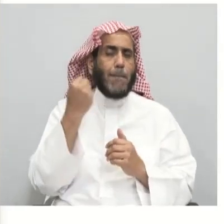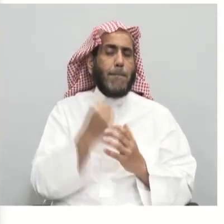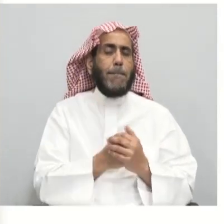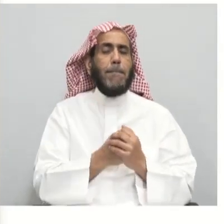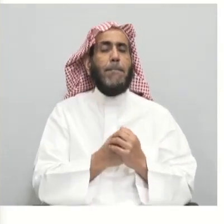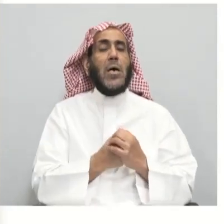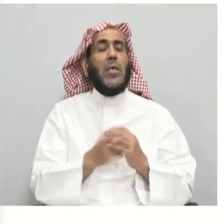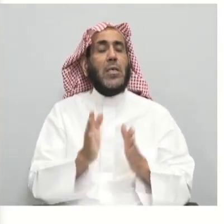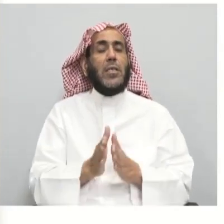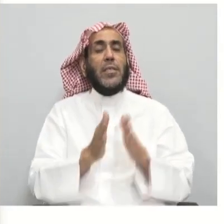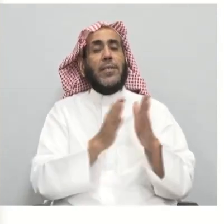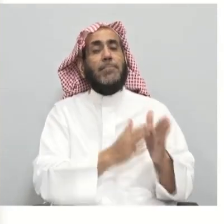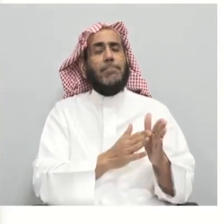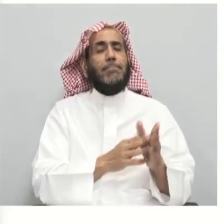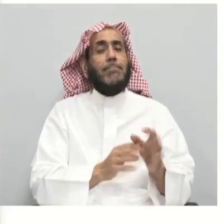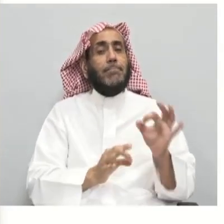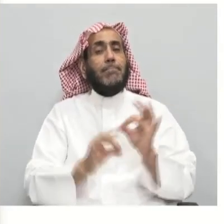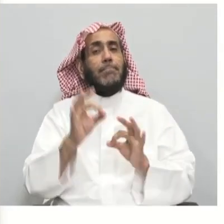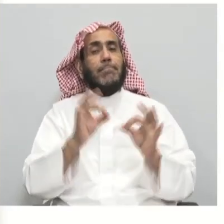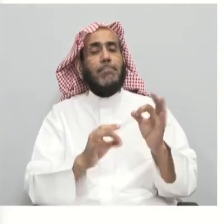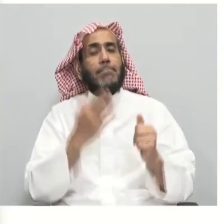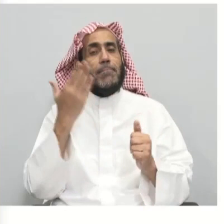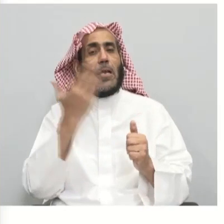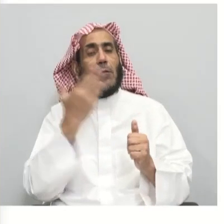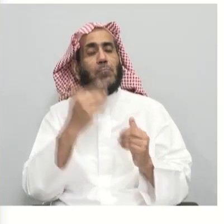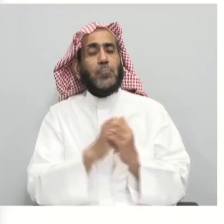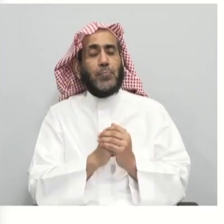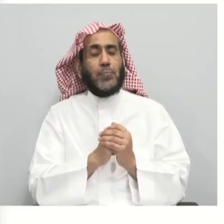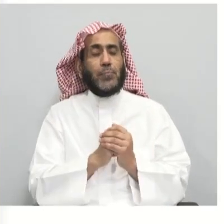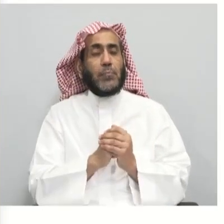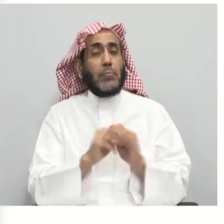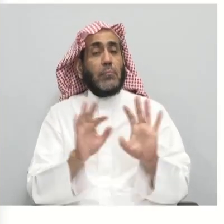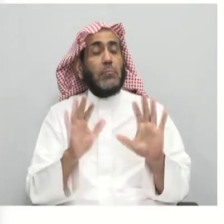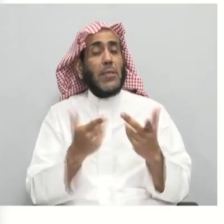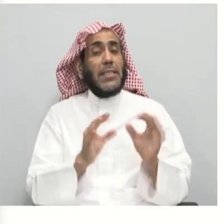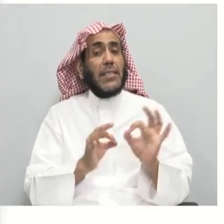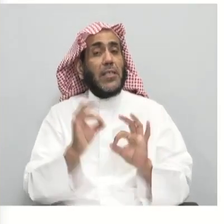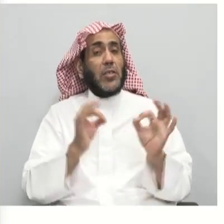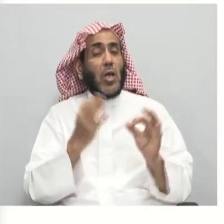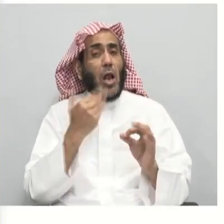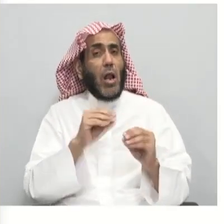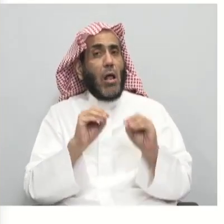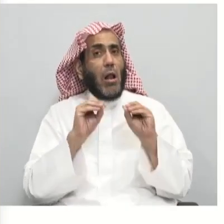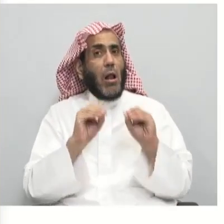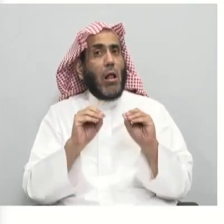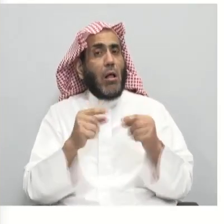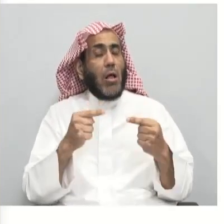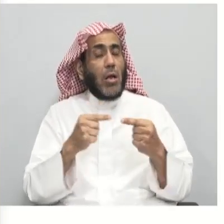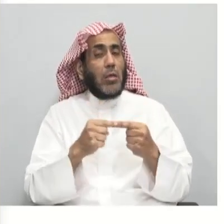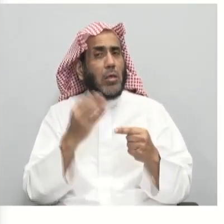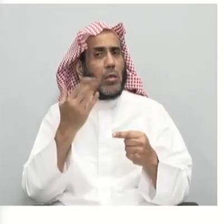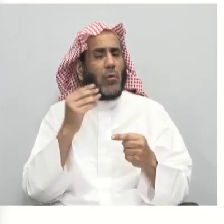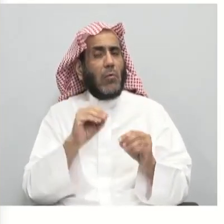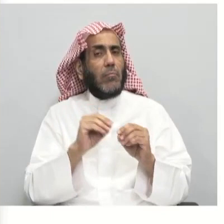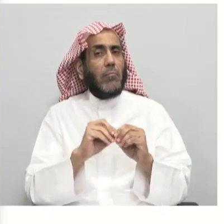ننتقل الى استراتيجيه قراءه ما هي استراتيجيه قراءه التي تعرفنا عليها في